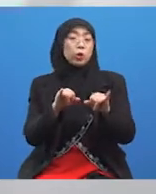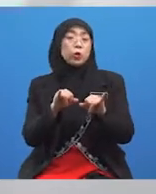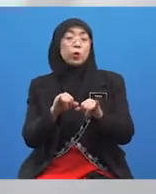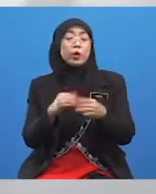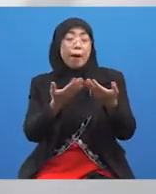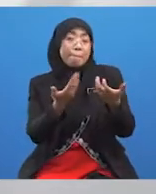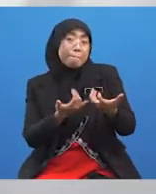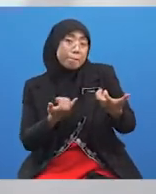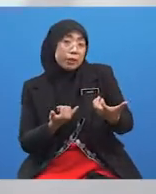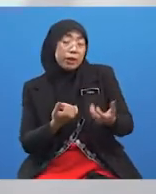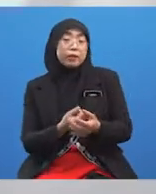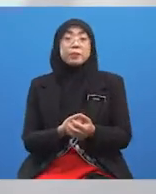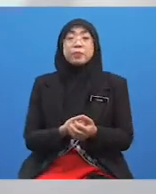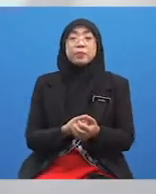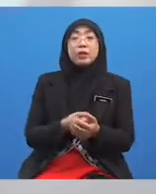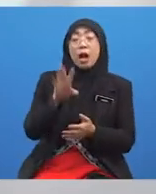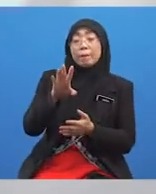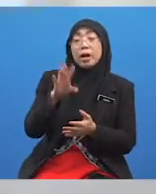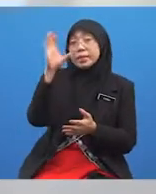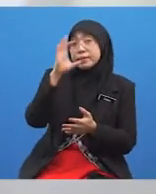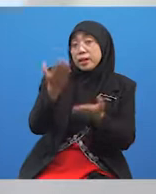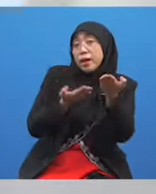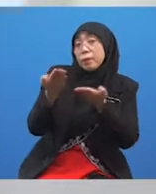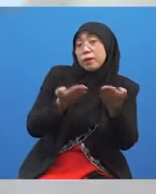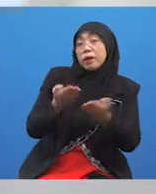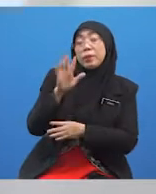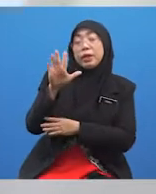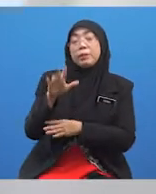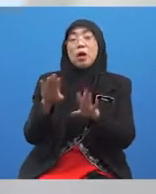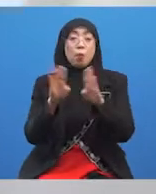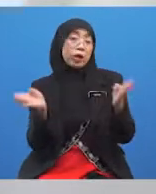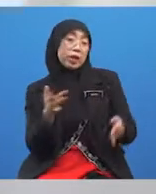keempat, mencari pembekal. Dan fakta kelima, membuka tender.